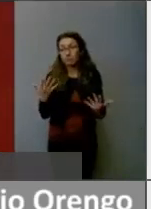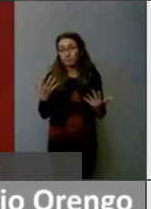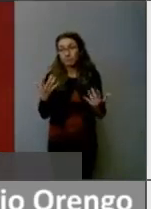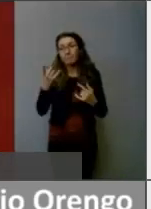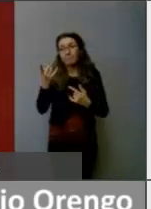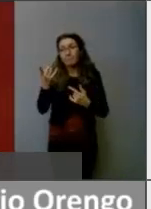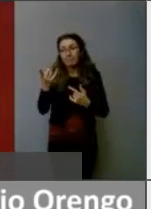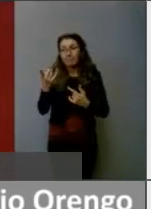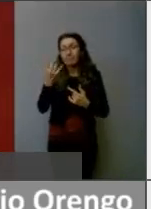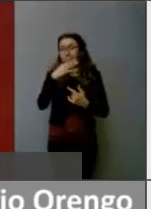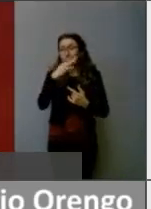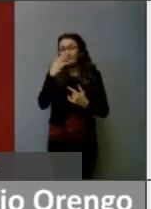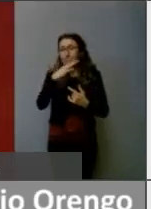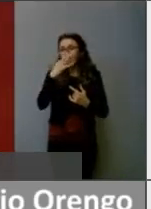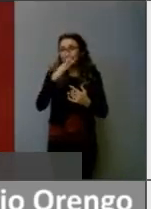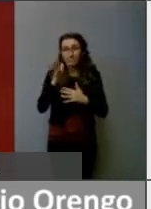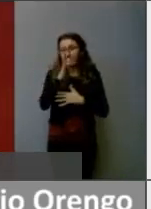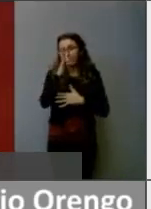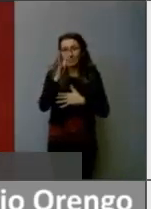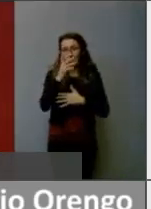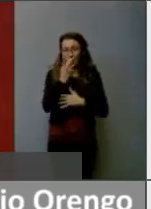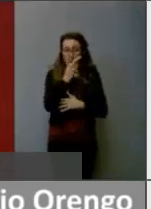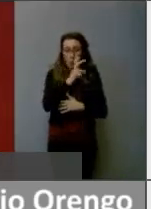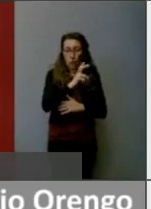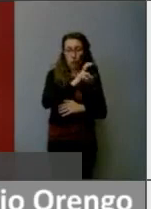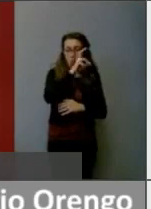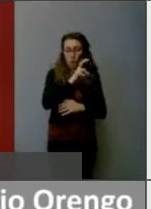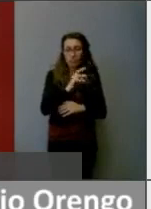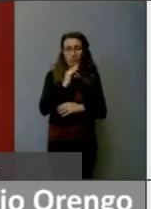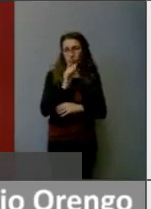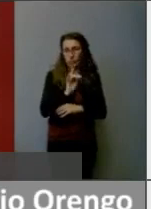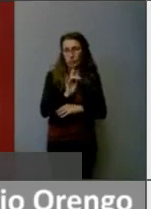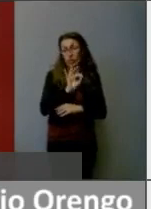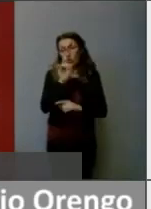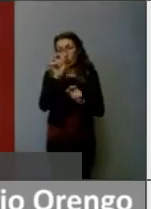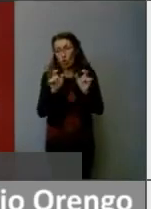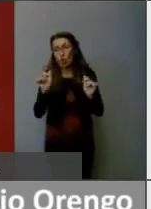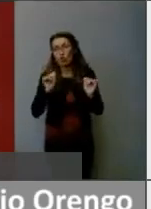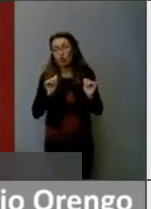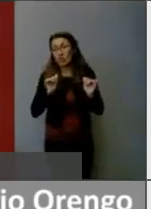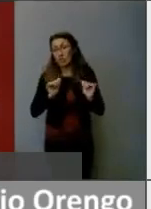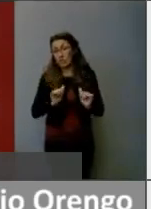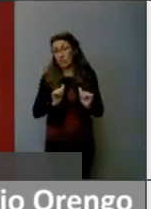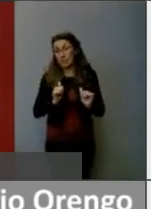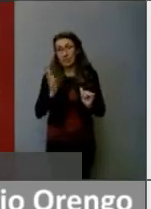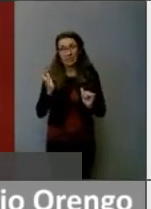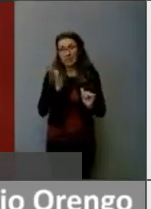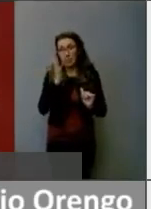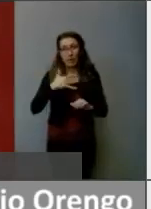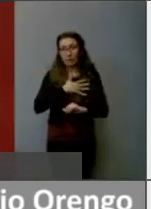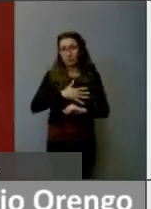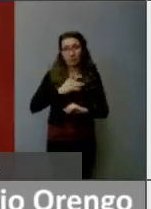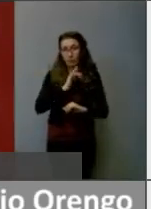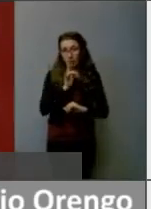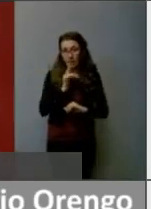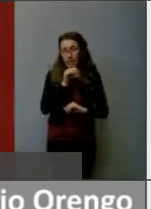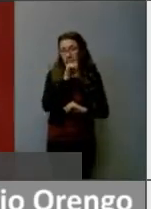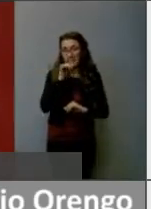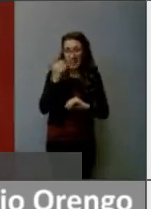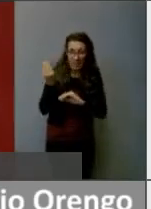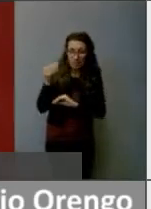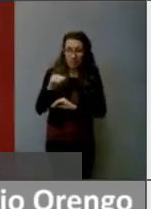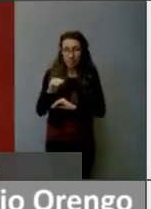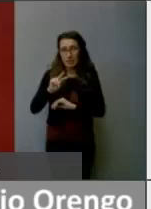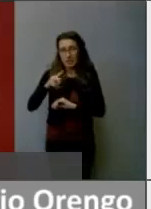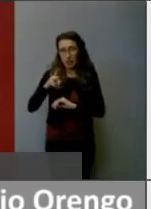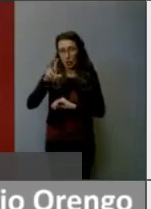parole non sia così, o comunque il sentire dei residenti vada nella direzione di richiedere un ulteriore